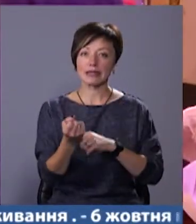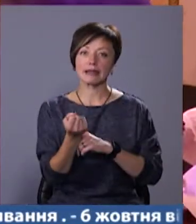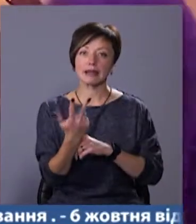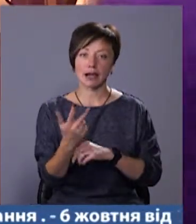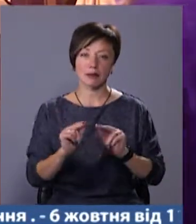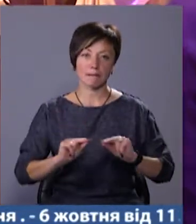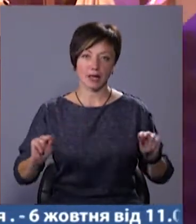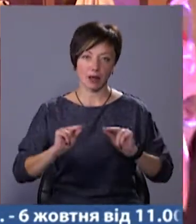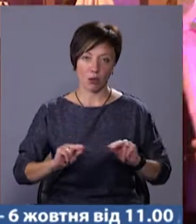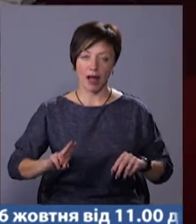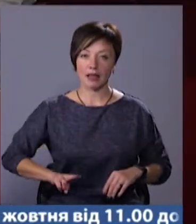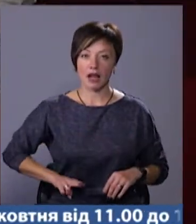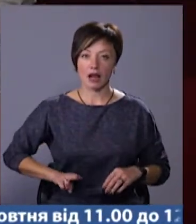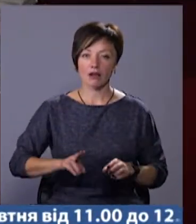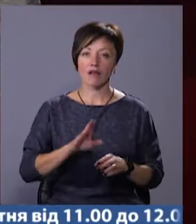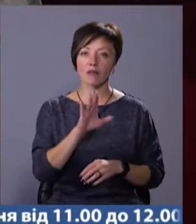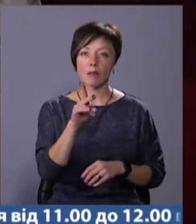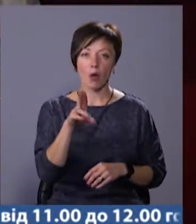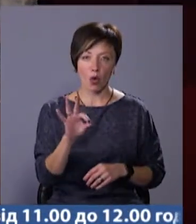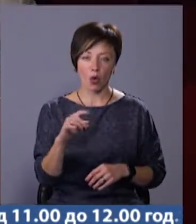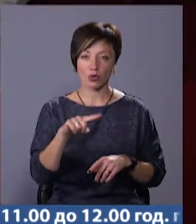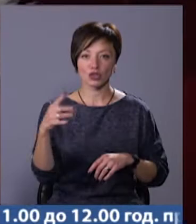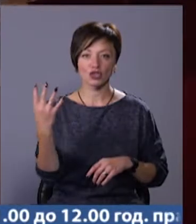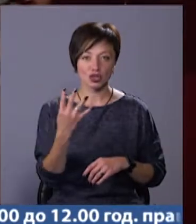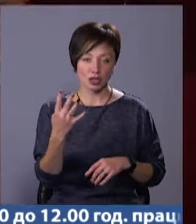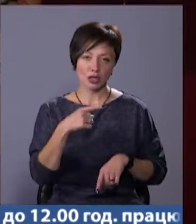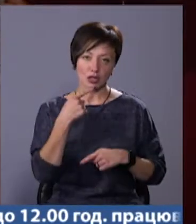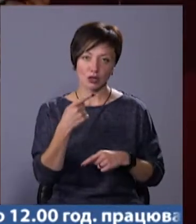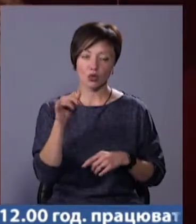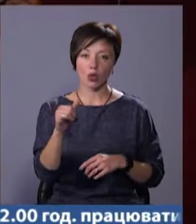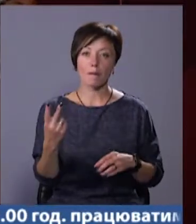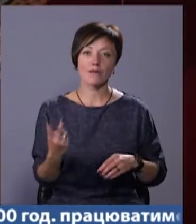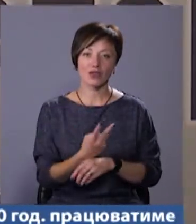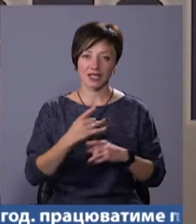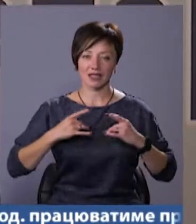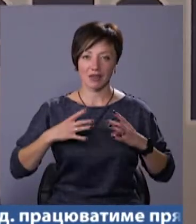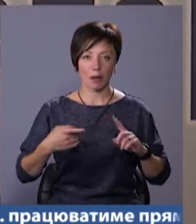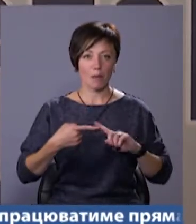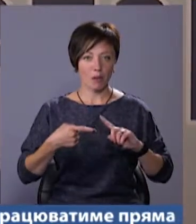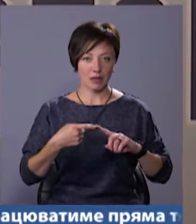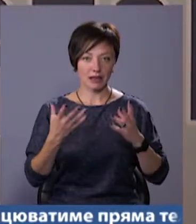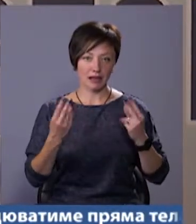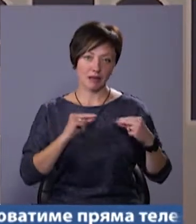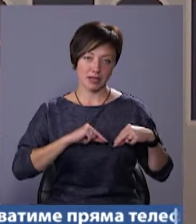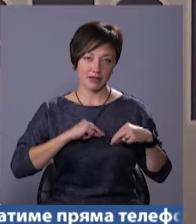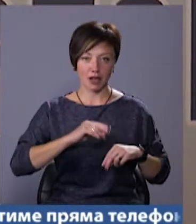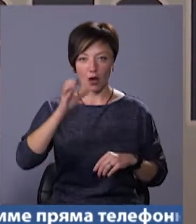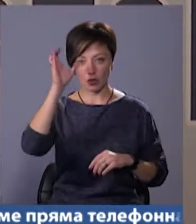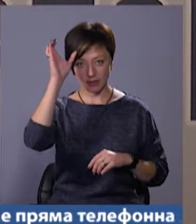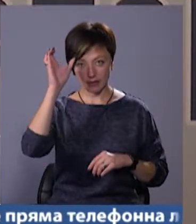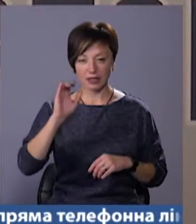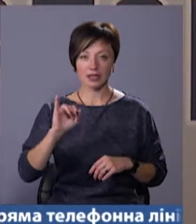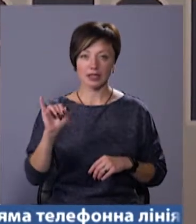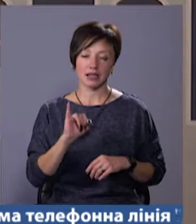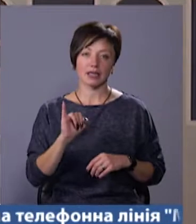13 педагогам. Директор ВПО номер 4 Сергій Михайлов каже, у нього подвійне свято. По-перше, це День працівника освіти